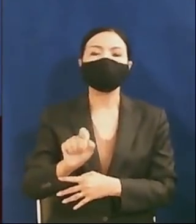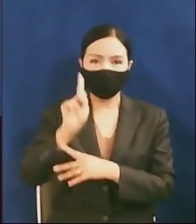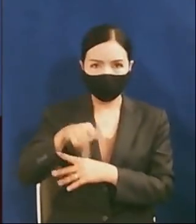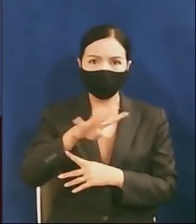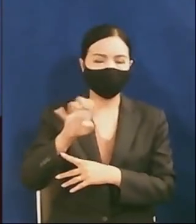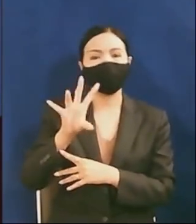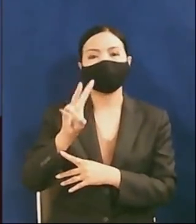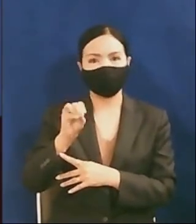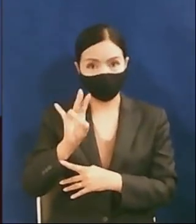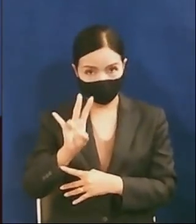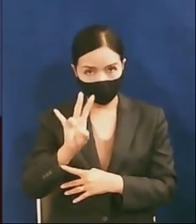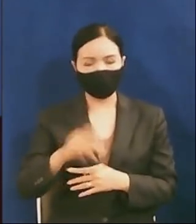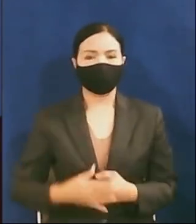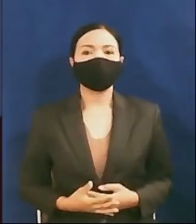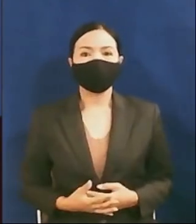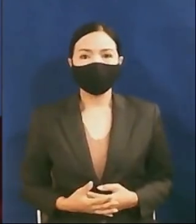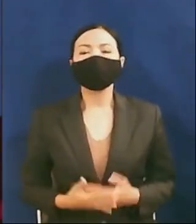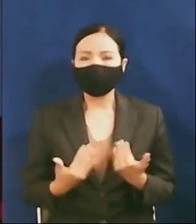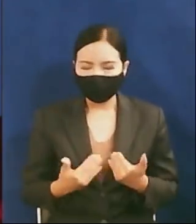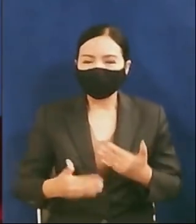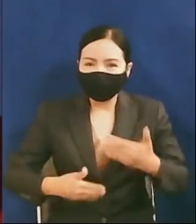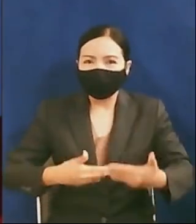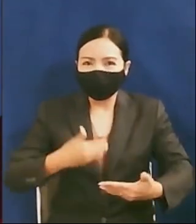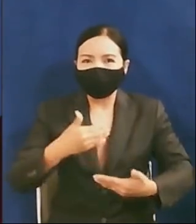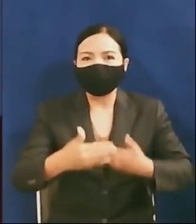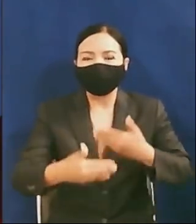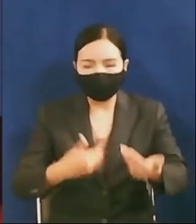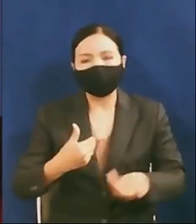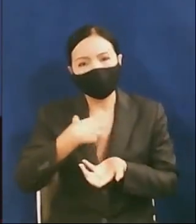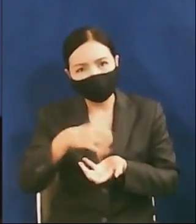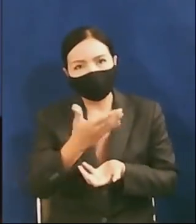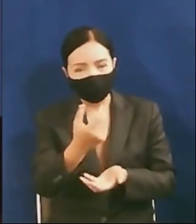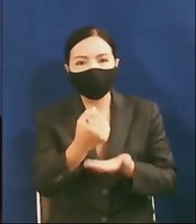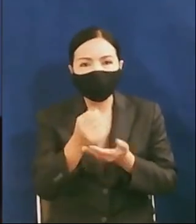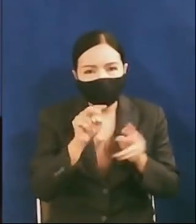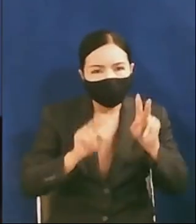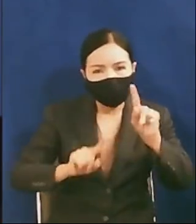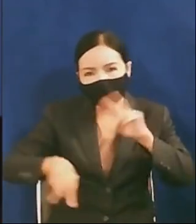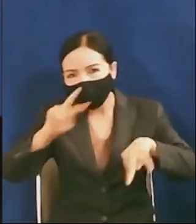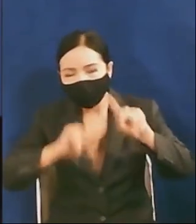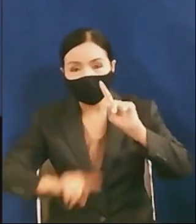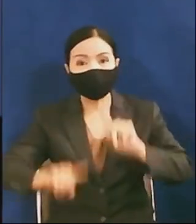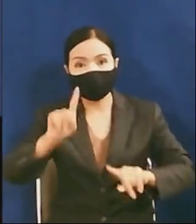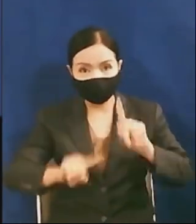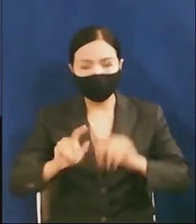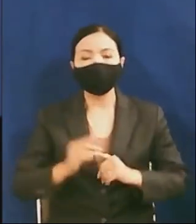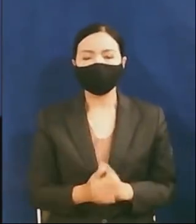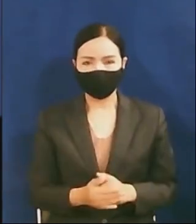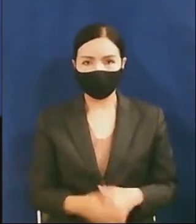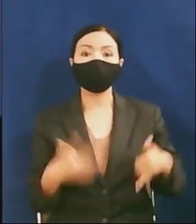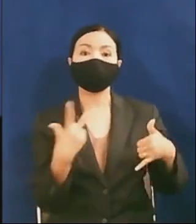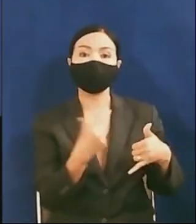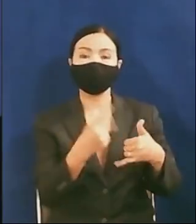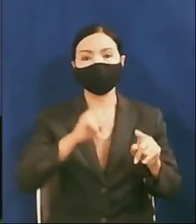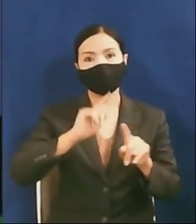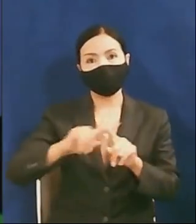51,477นะครับก็เป็นความก้าวหน้าที่เราต้องช่วยกันติดตามครับเพราะว่าในส่วนของการฉีดต่างๆ